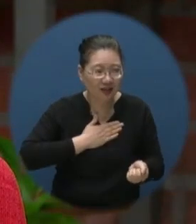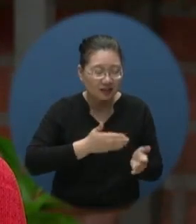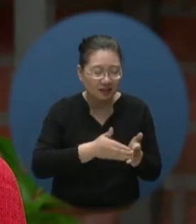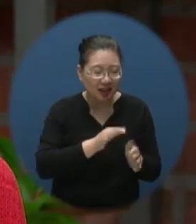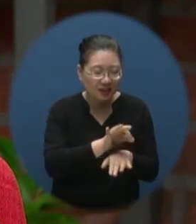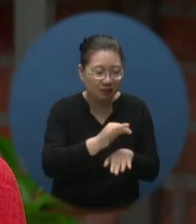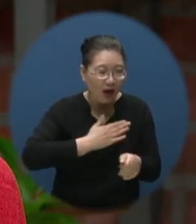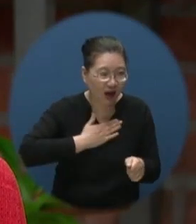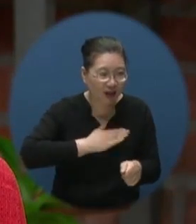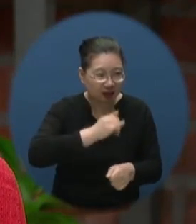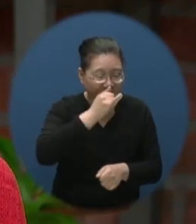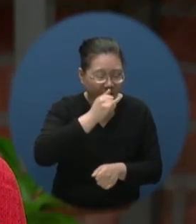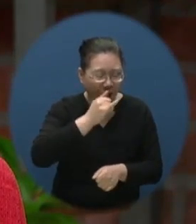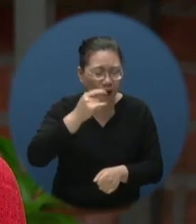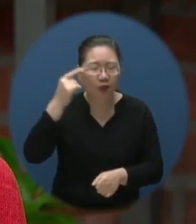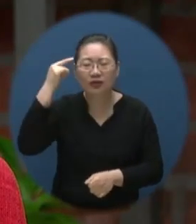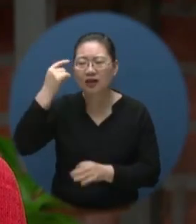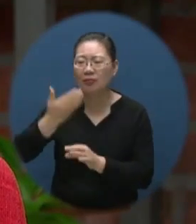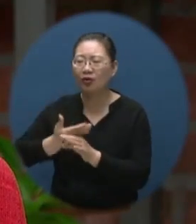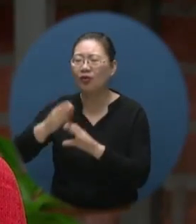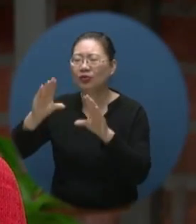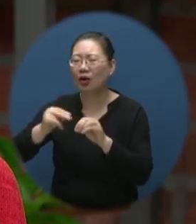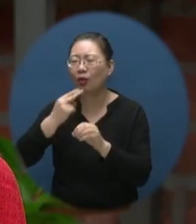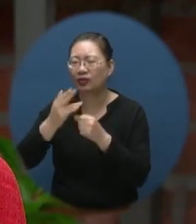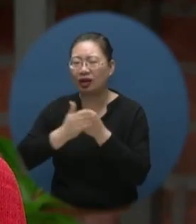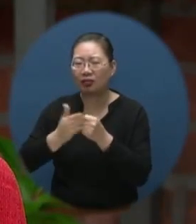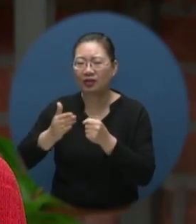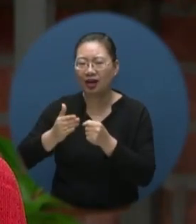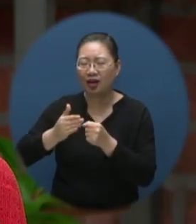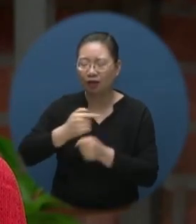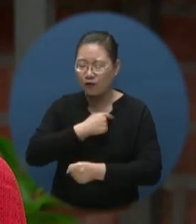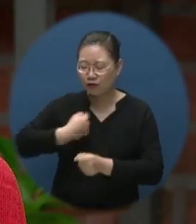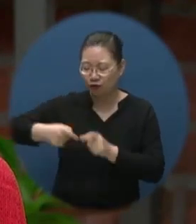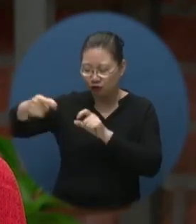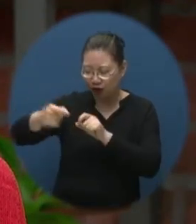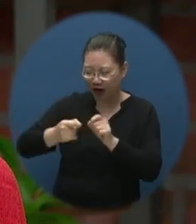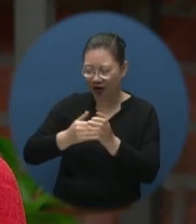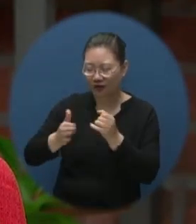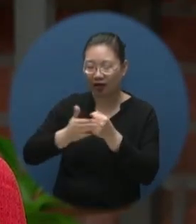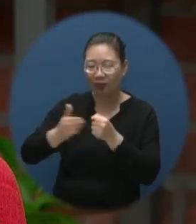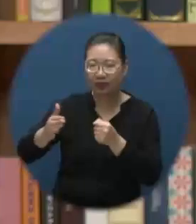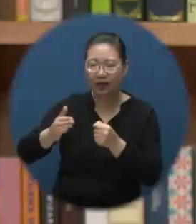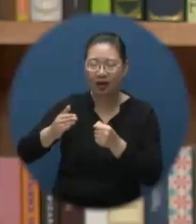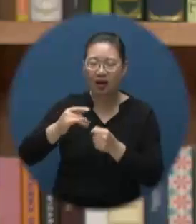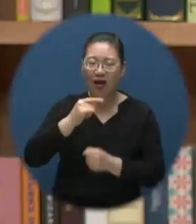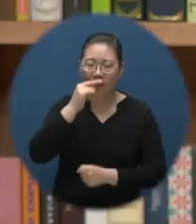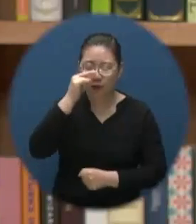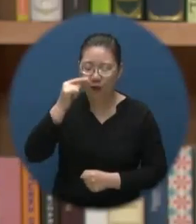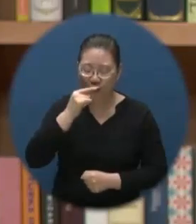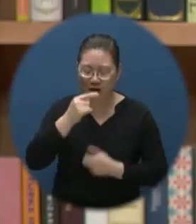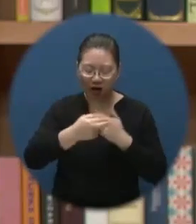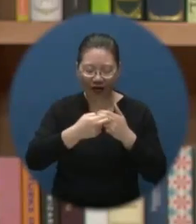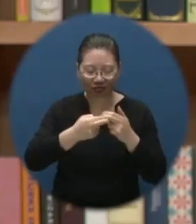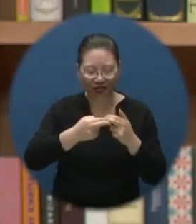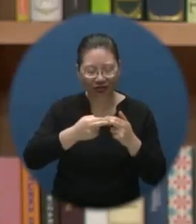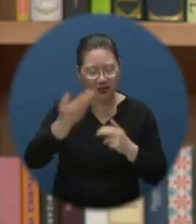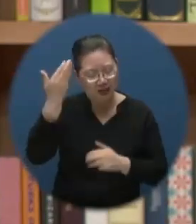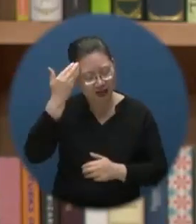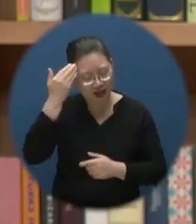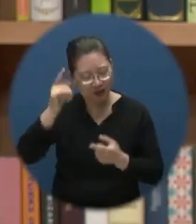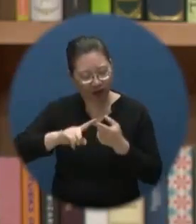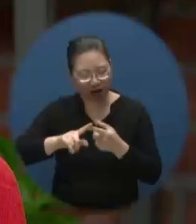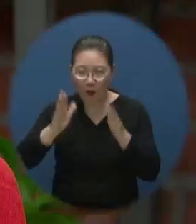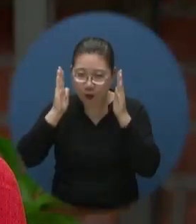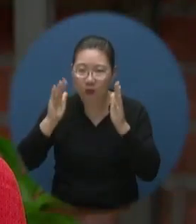왜냐하면은 안 나니까. 물어보니까 중국이 가깝잖아요. 그러니까 동양에. 동양의학에 대해서 좀 예,